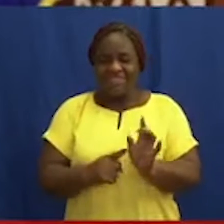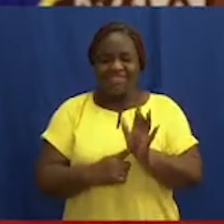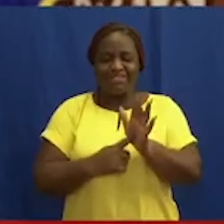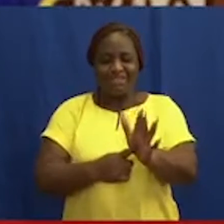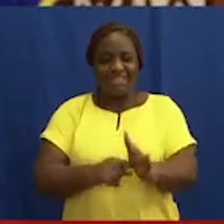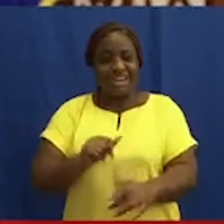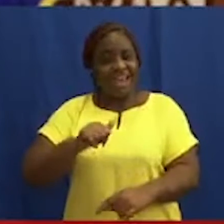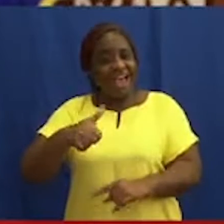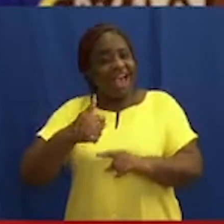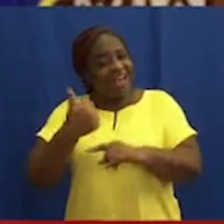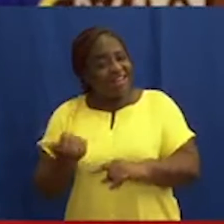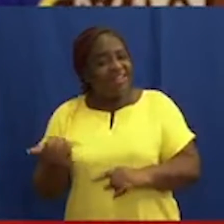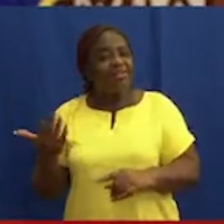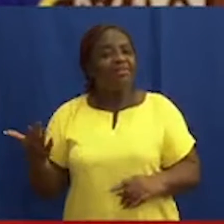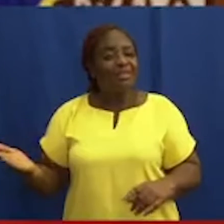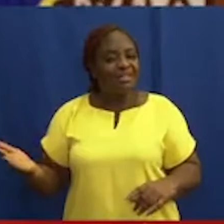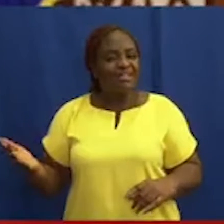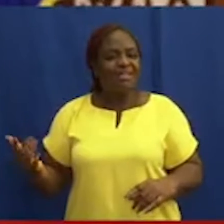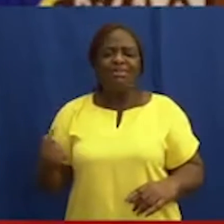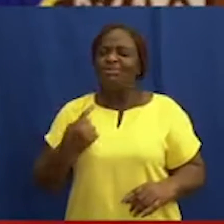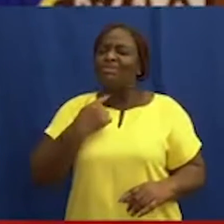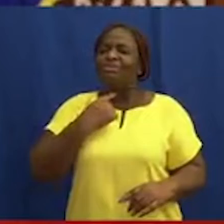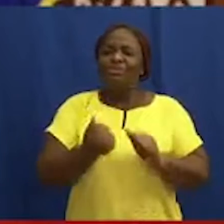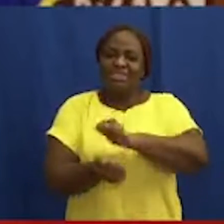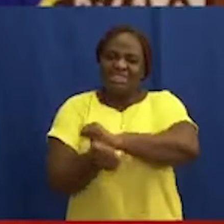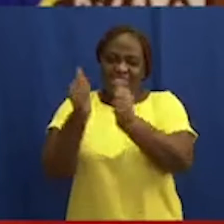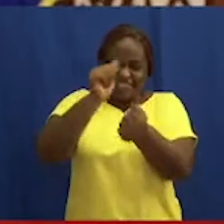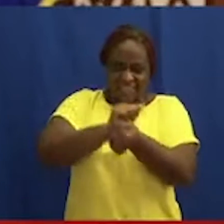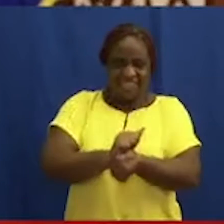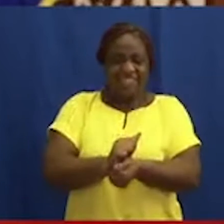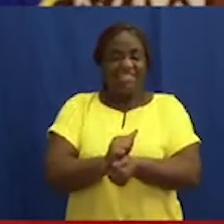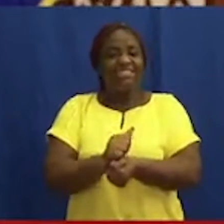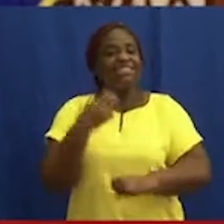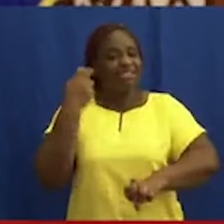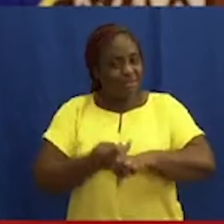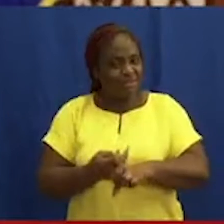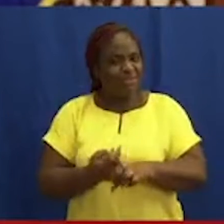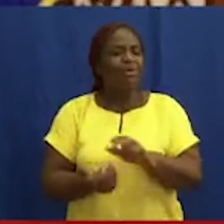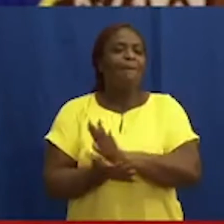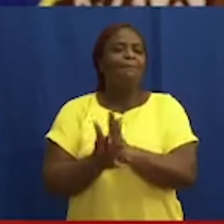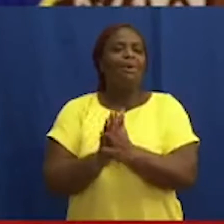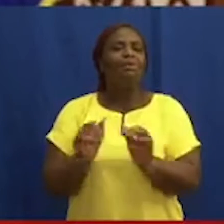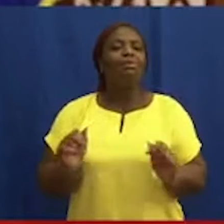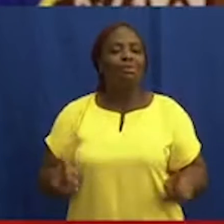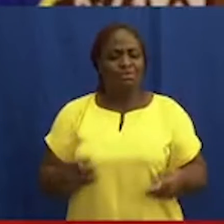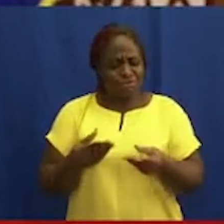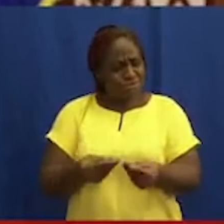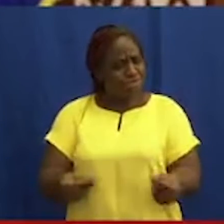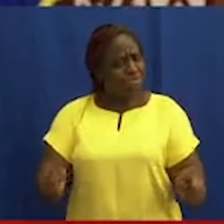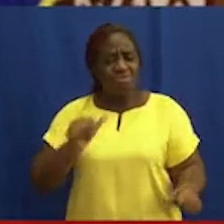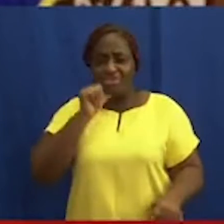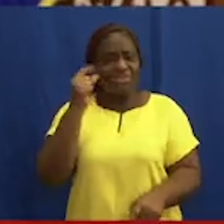2023 wannan abu ne da yake ya kai wani matsayi da an yi nisa cikin tattaunawan kuma mun dage